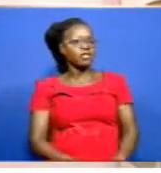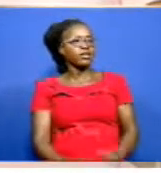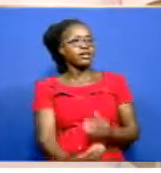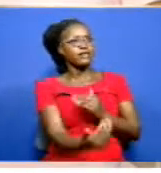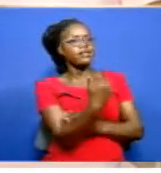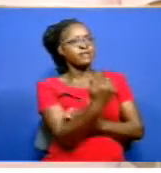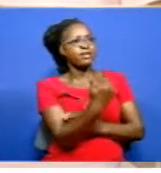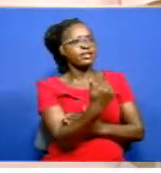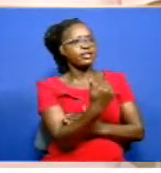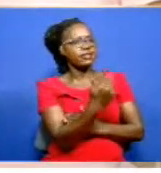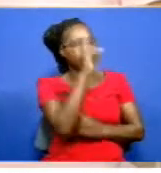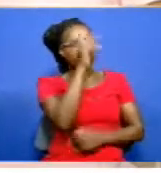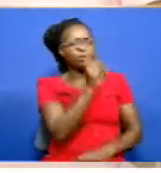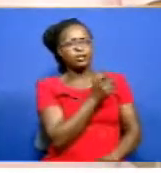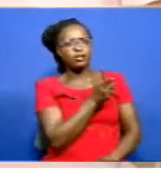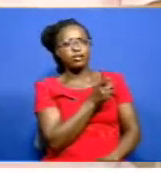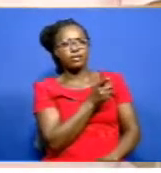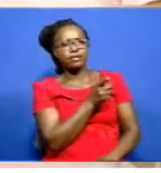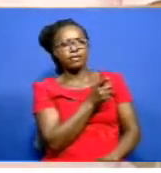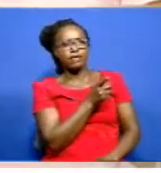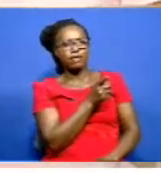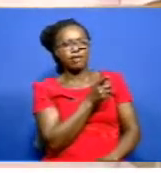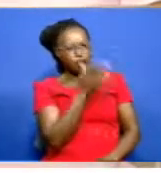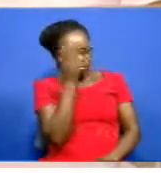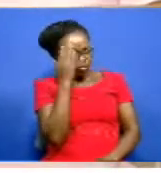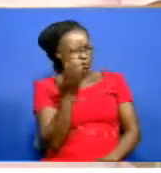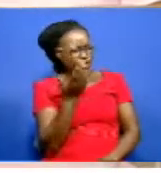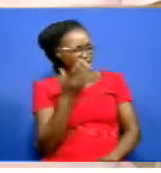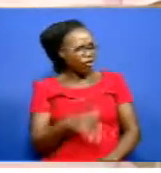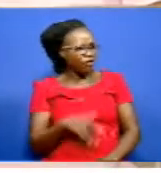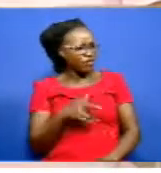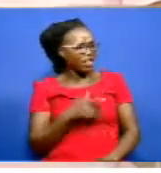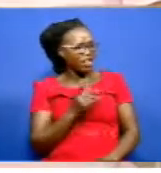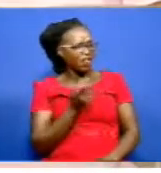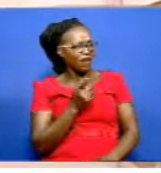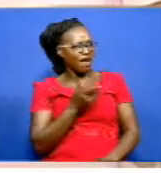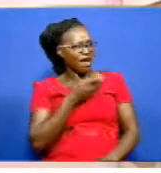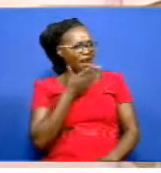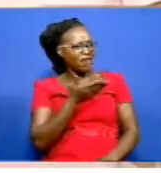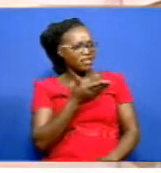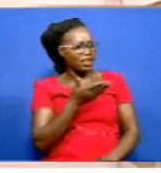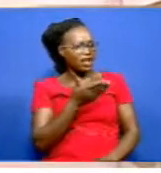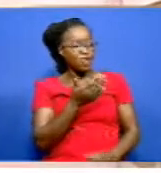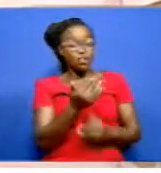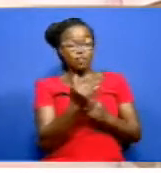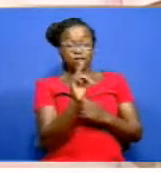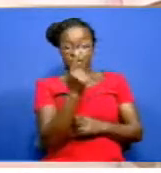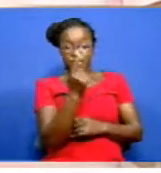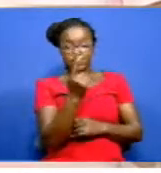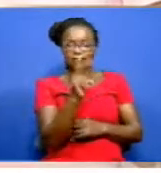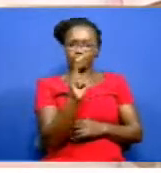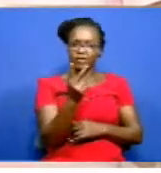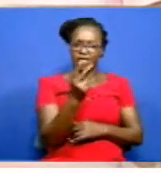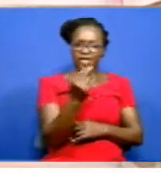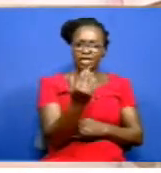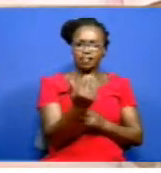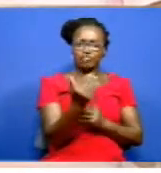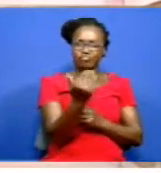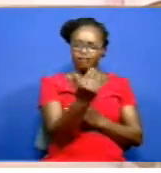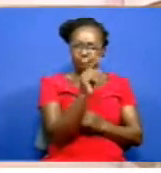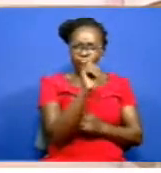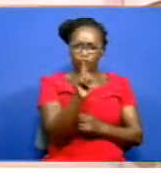polisi. Naelewa. Unajua anahisi hivyo ama majibu, sababu umemuuliza swali la kwanza na pili ya